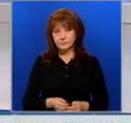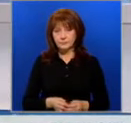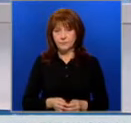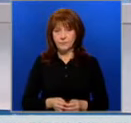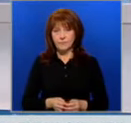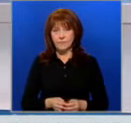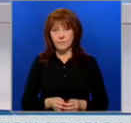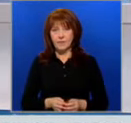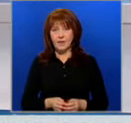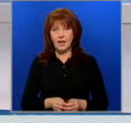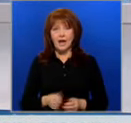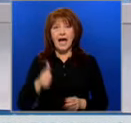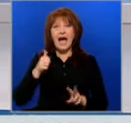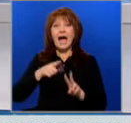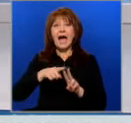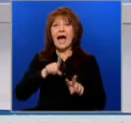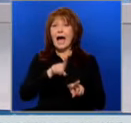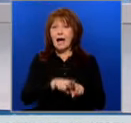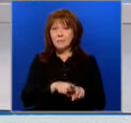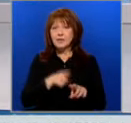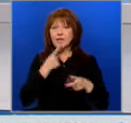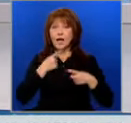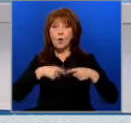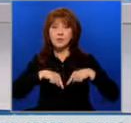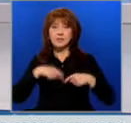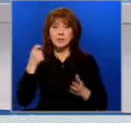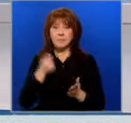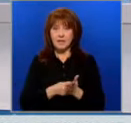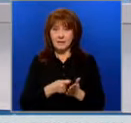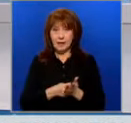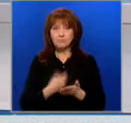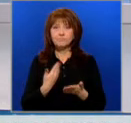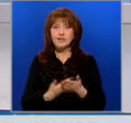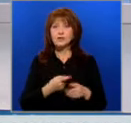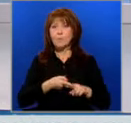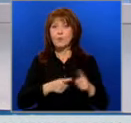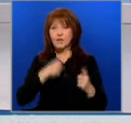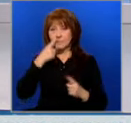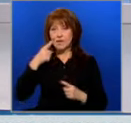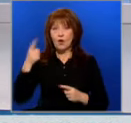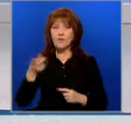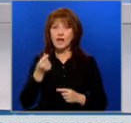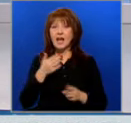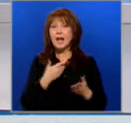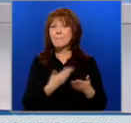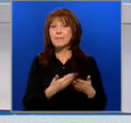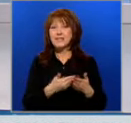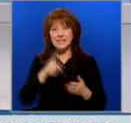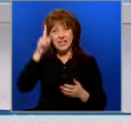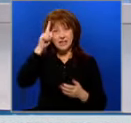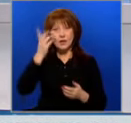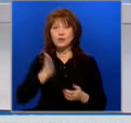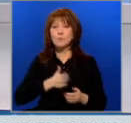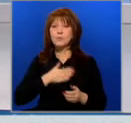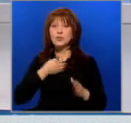институции. Агенция Пътна инфраструктура е осъдена да плати обезщетение от близо 500 000 лева на близките на жена, която